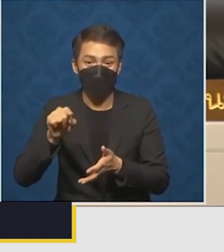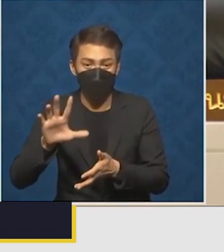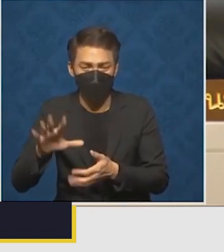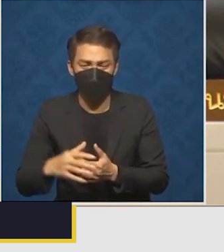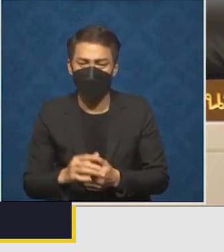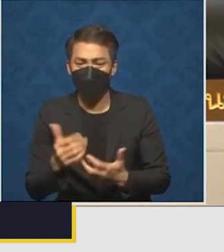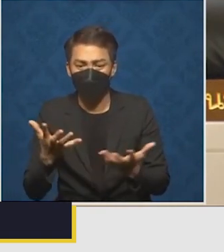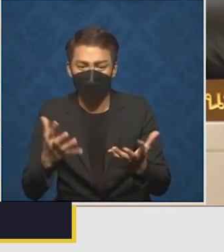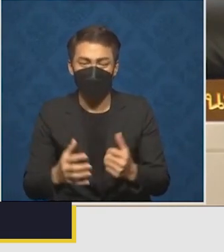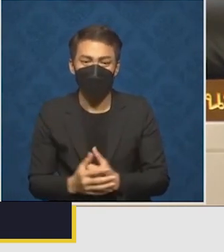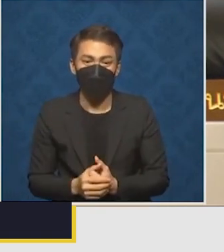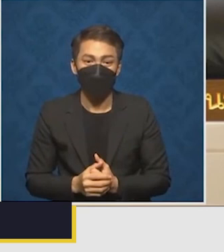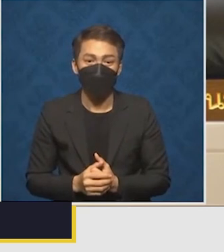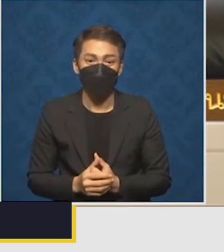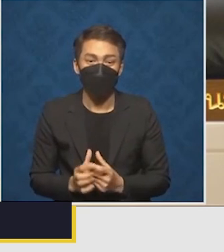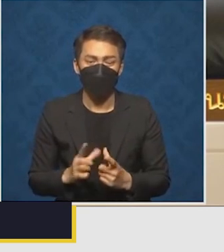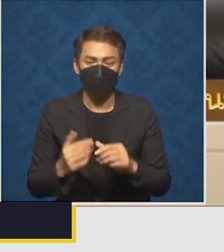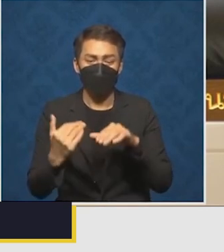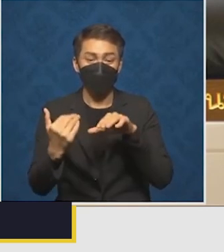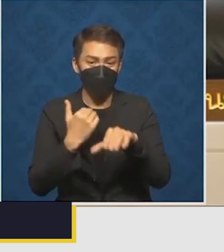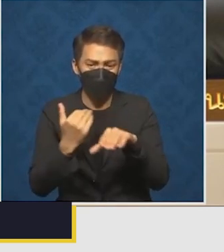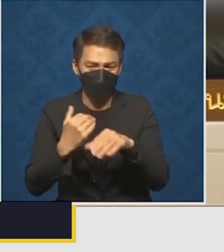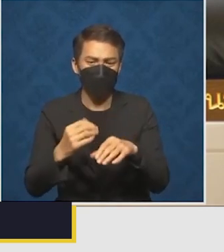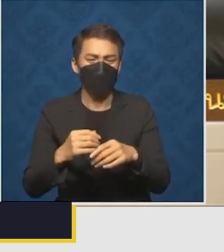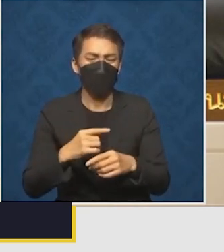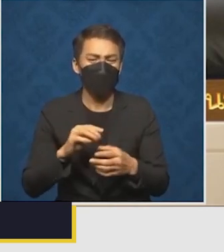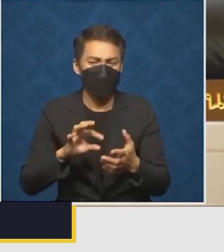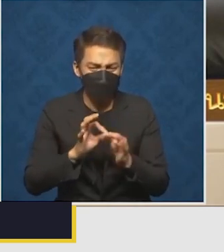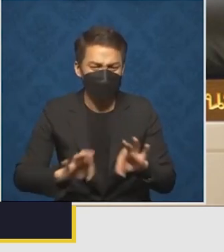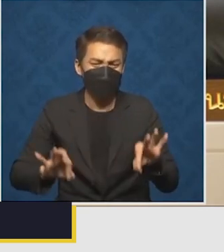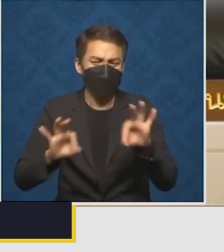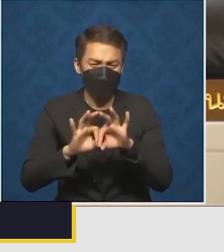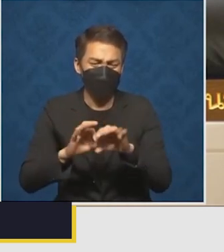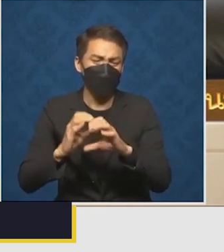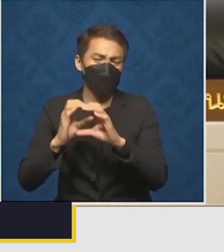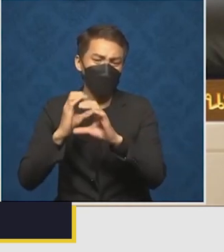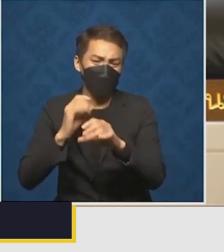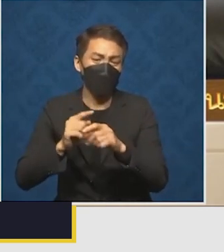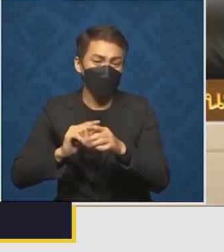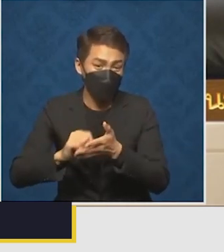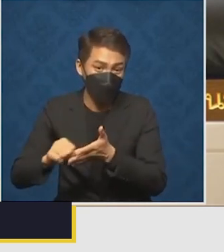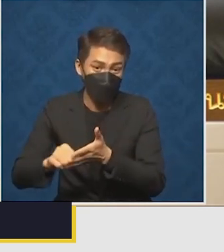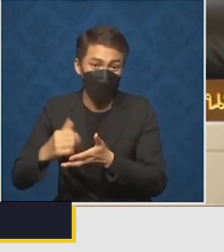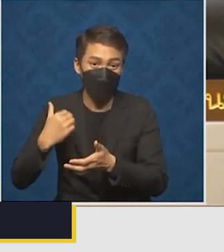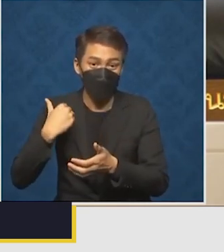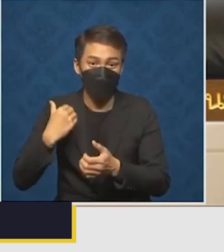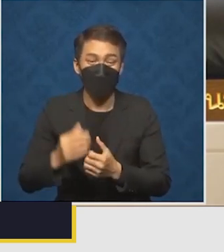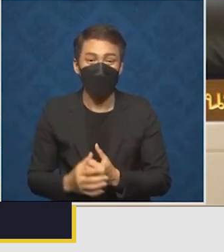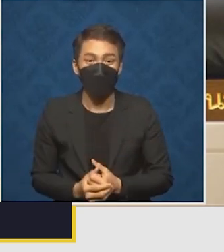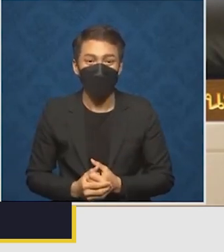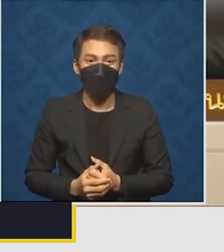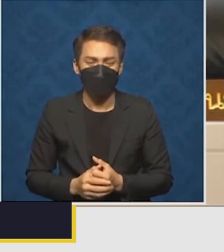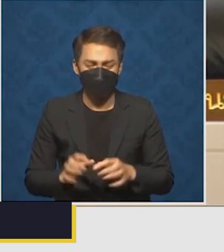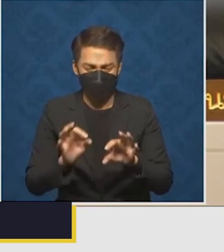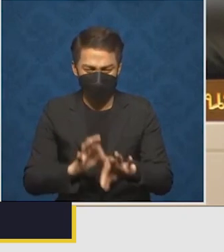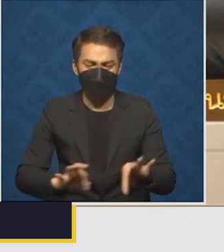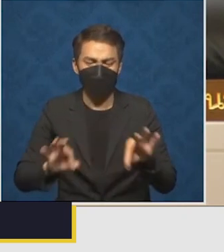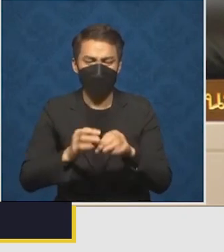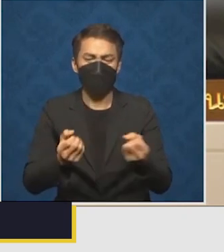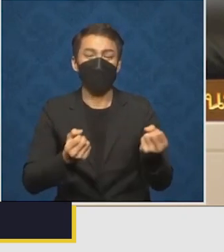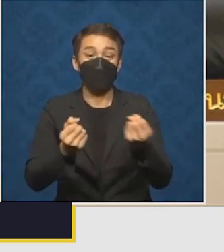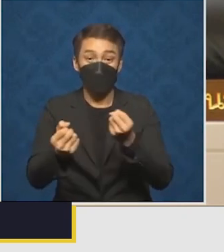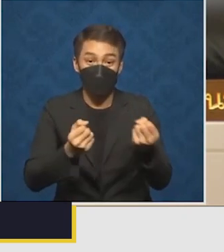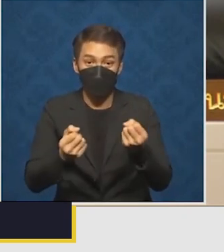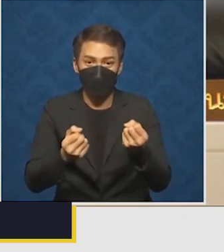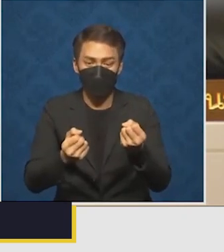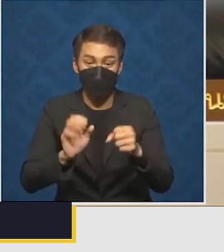จะฟังไม่ค่อยเข้าใจว่าสุดท้ายเนี่ยต้องการที่จะสื่ออะไรนะคะหลายๆครั้งข้อมูลข้อที่จริงที่นายกชี้แจงเนี่ย